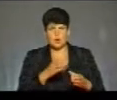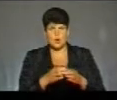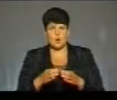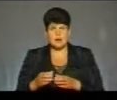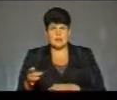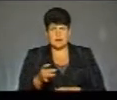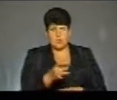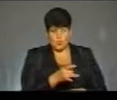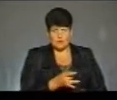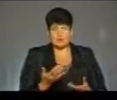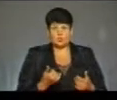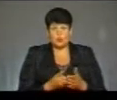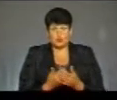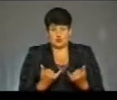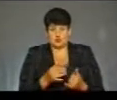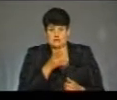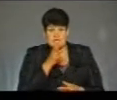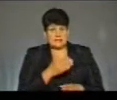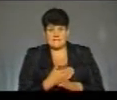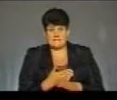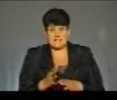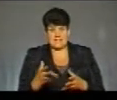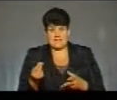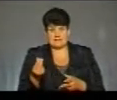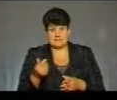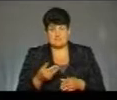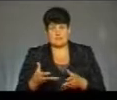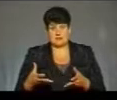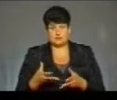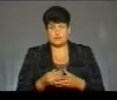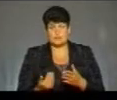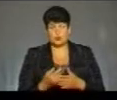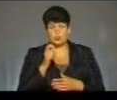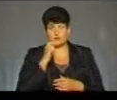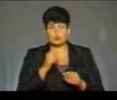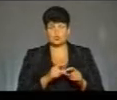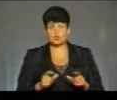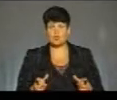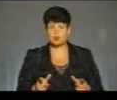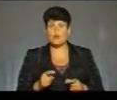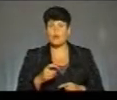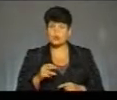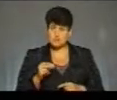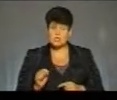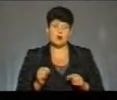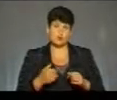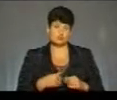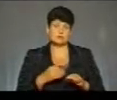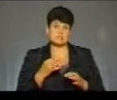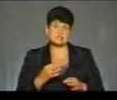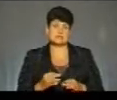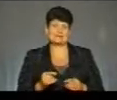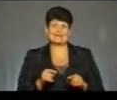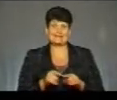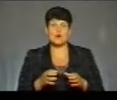які до сьогоднішнього часу не виділили співфінансування на нову українську школу. Хоча, хочу сказати,